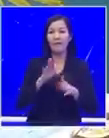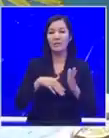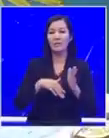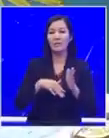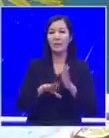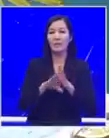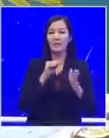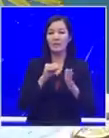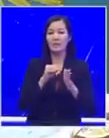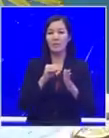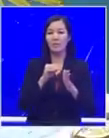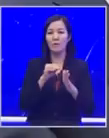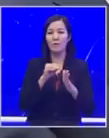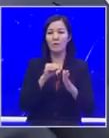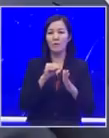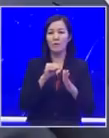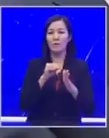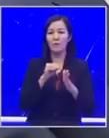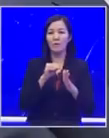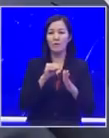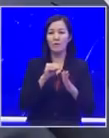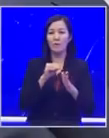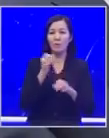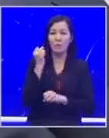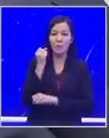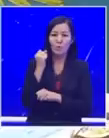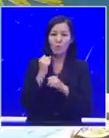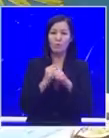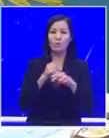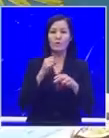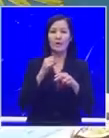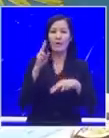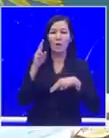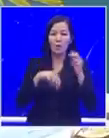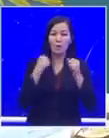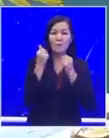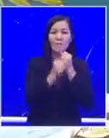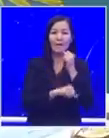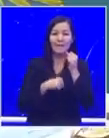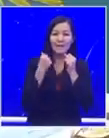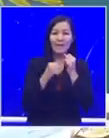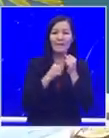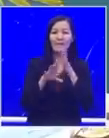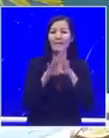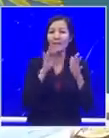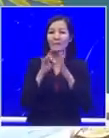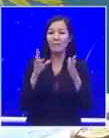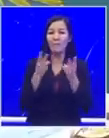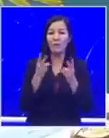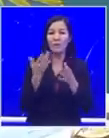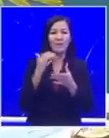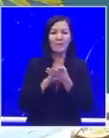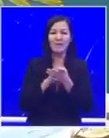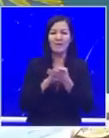всех строителей. Очень качественный. Мен жаңа айттым сендерге. И анау таныс, мынау таныс деп біреулер тығып жіберіп,